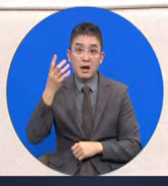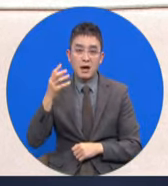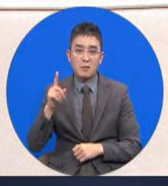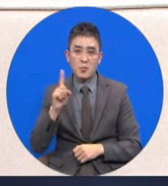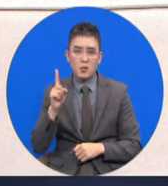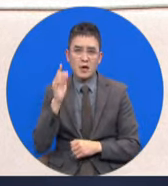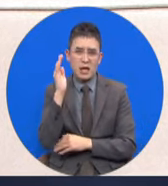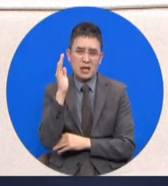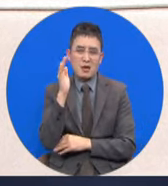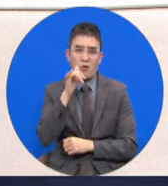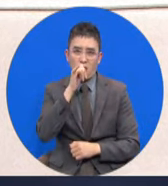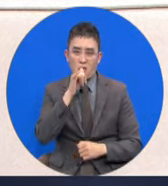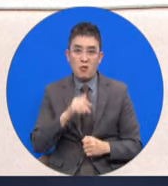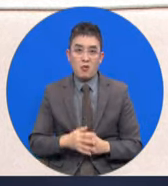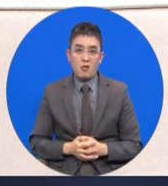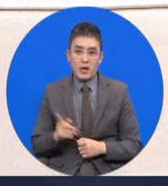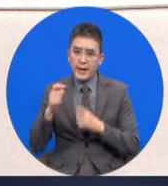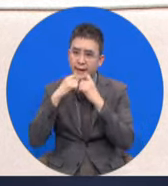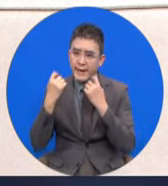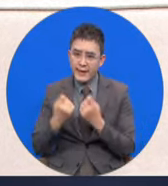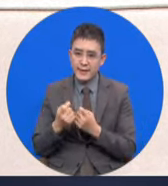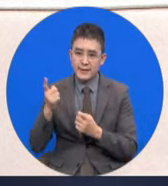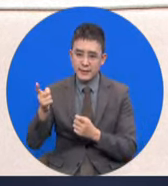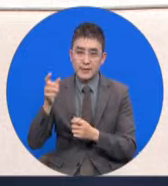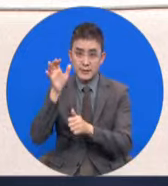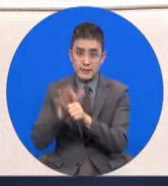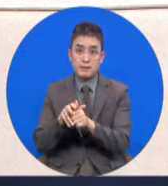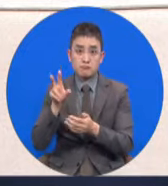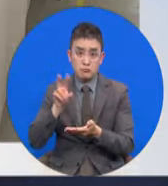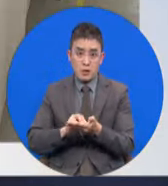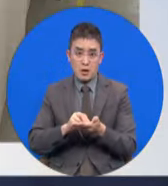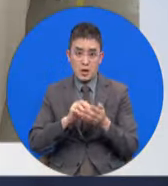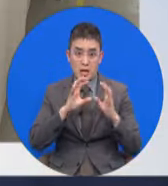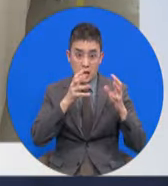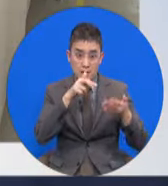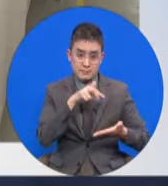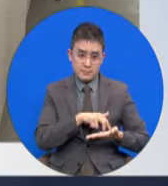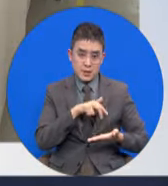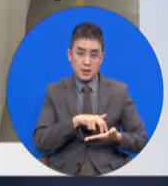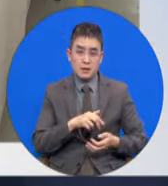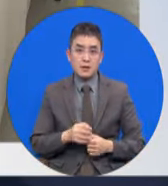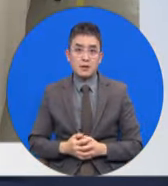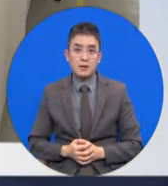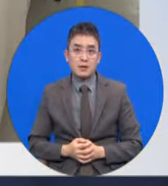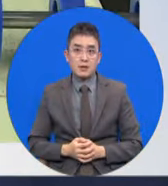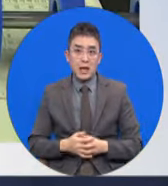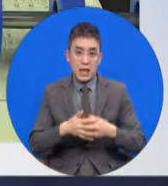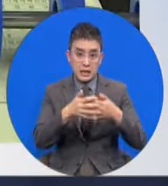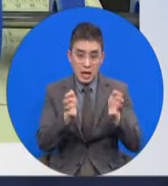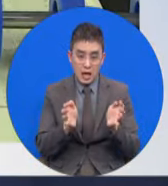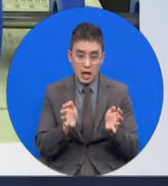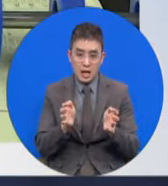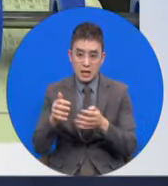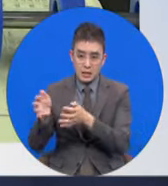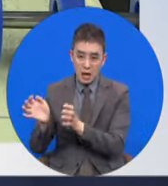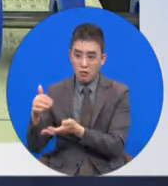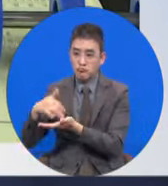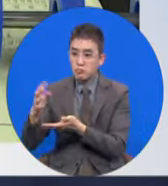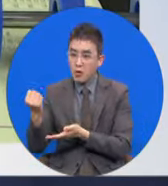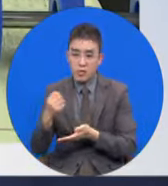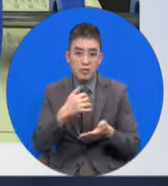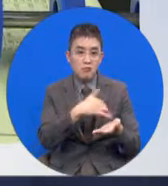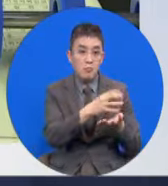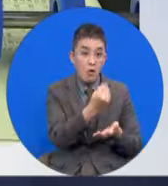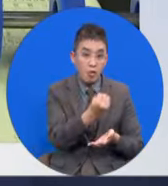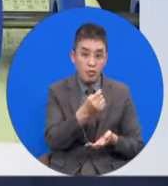하고 있지 않습니까? 그런데 그건 개인의 문제인 거고, 국가적인 측면에서도 어떤 당이 몇 석을 갖느냐가 우리나라